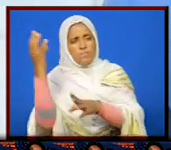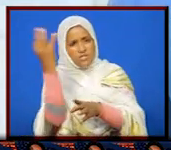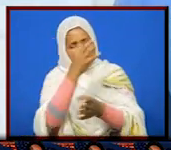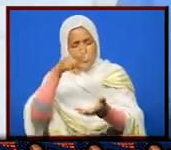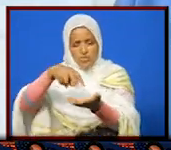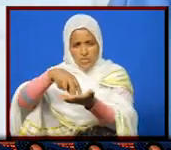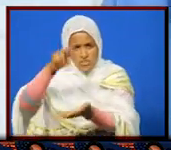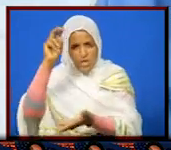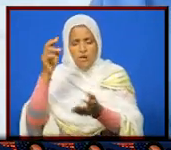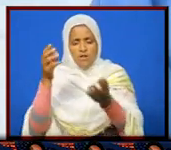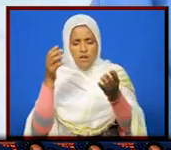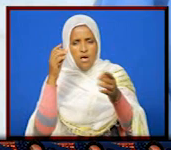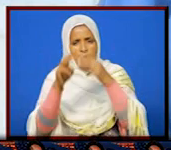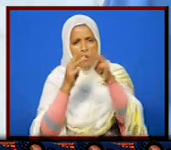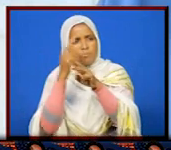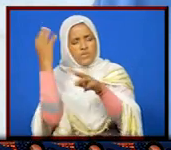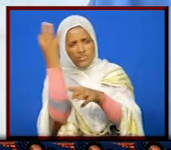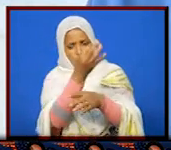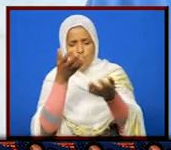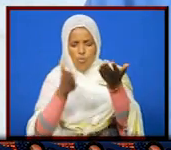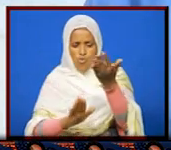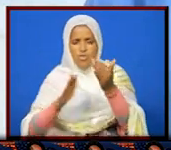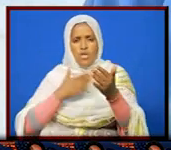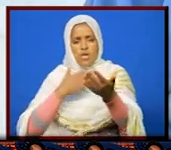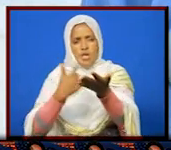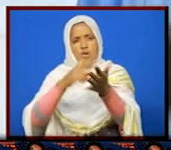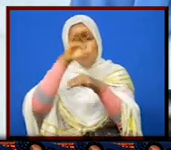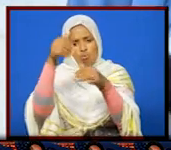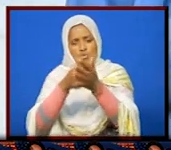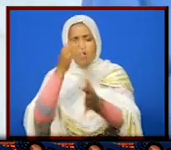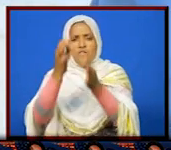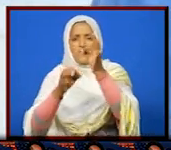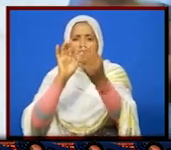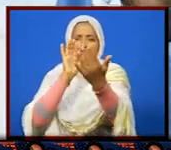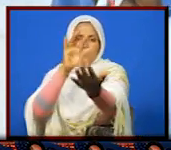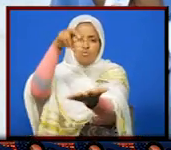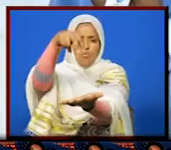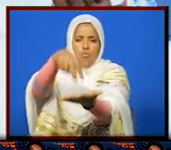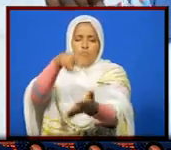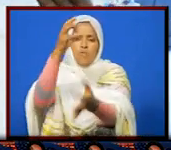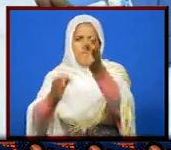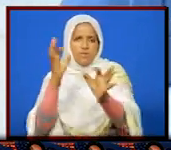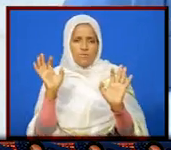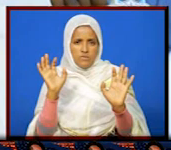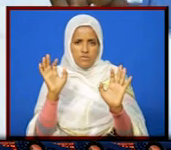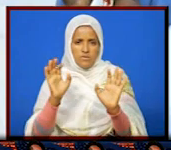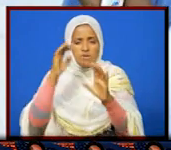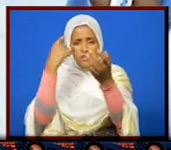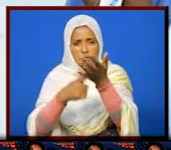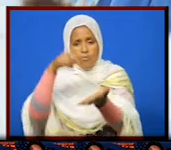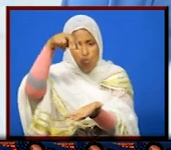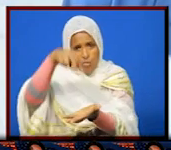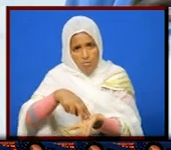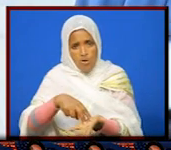ለዓለም የተሰበከው ትንሣኤ፣ ለዓለም የተሰበከው ሞቴ፣ ይሄንን ሁሉ ለፍርድህ በእነሱ ፊት መጥቶ ይቆማል፣ ይፋረዳቸዋል እንደማለት